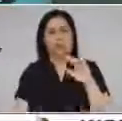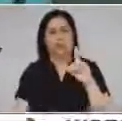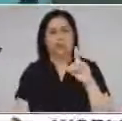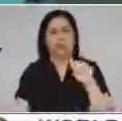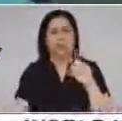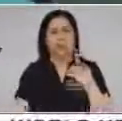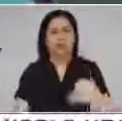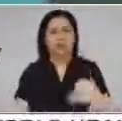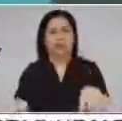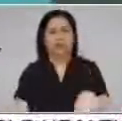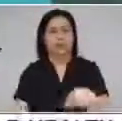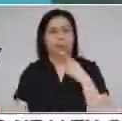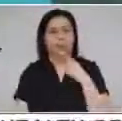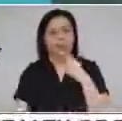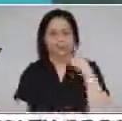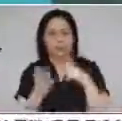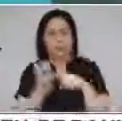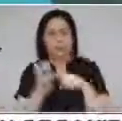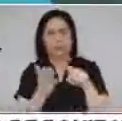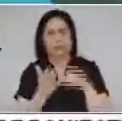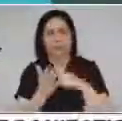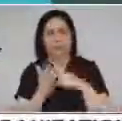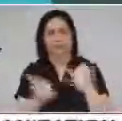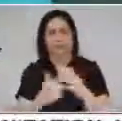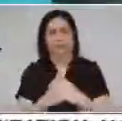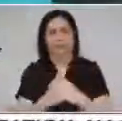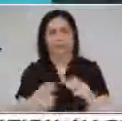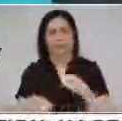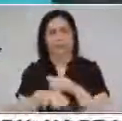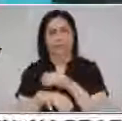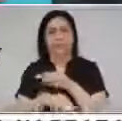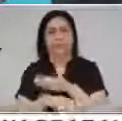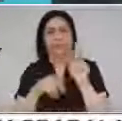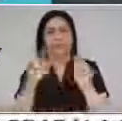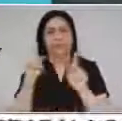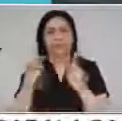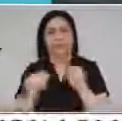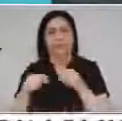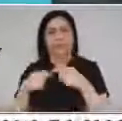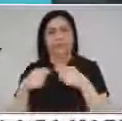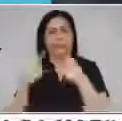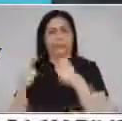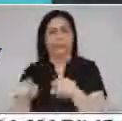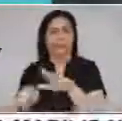lahat ng mga pumunta dyan, ay mapa-testing, no? At